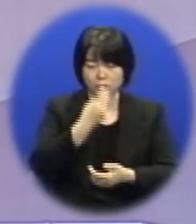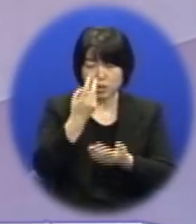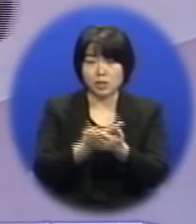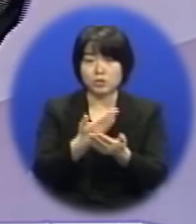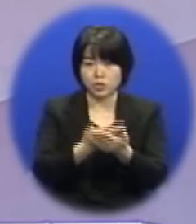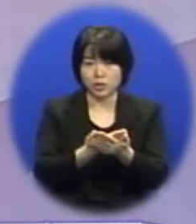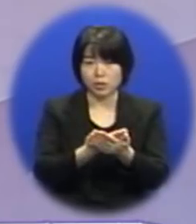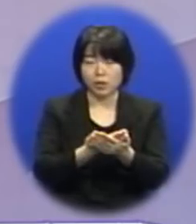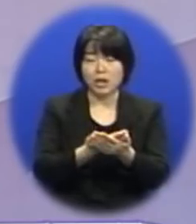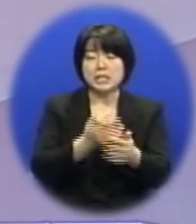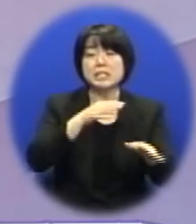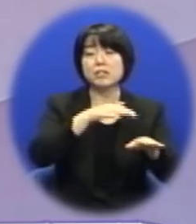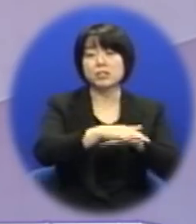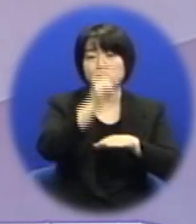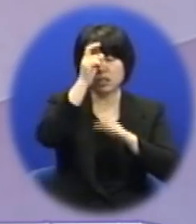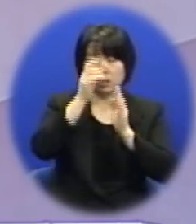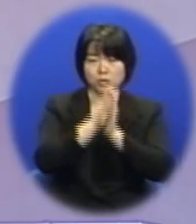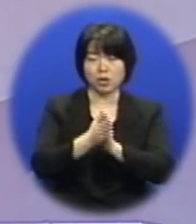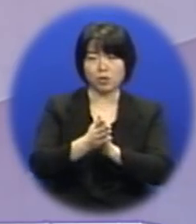것과는 차원이 완전히 다릅니다.